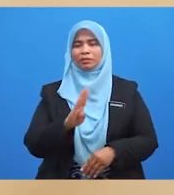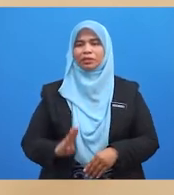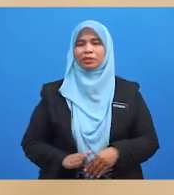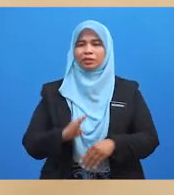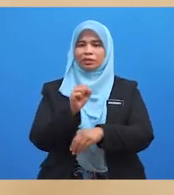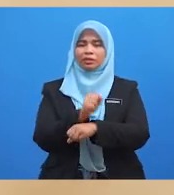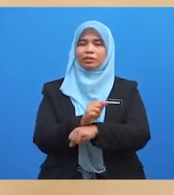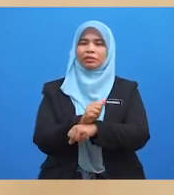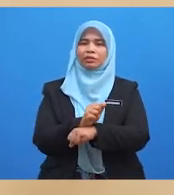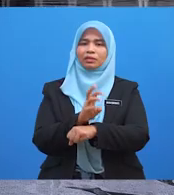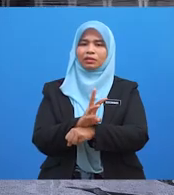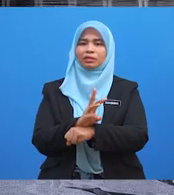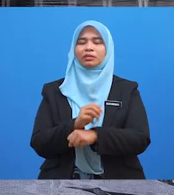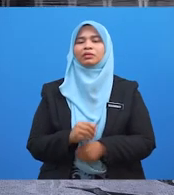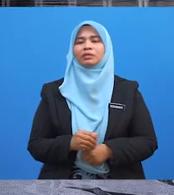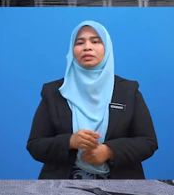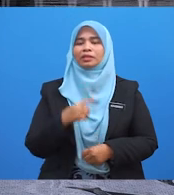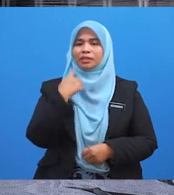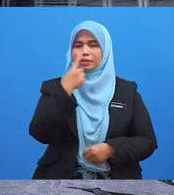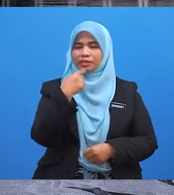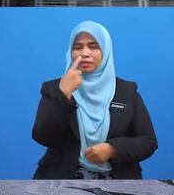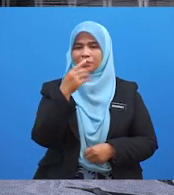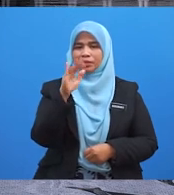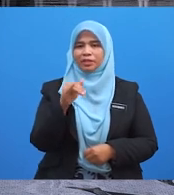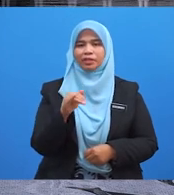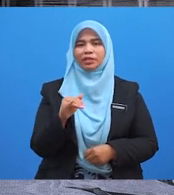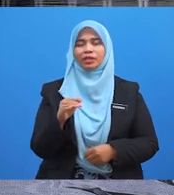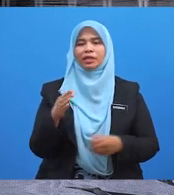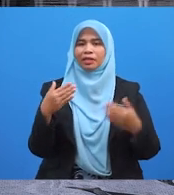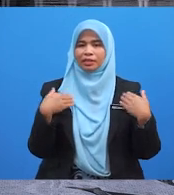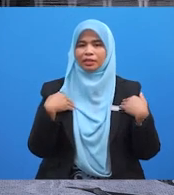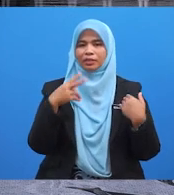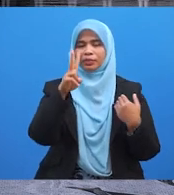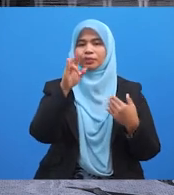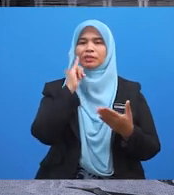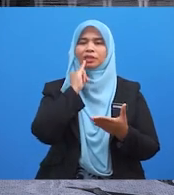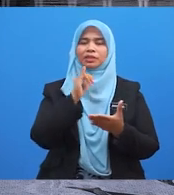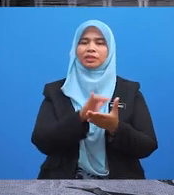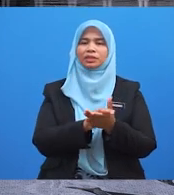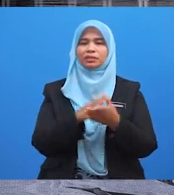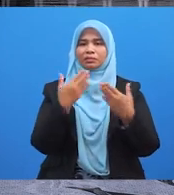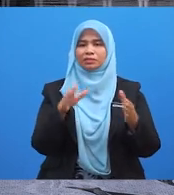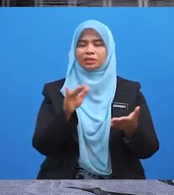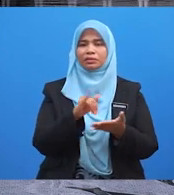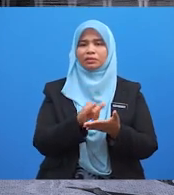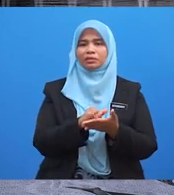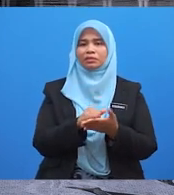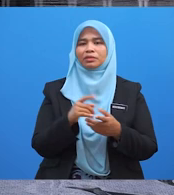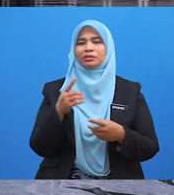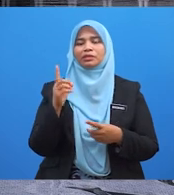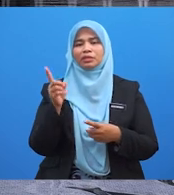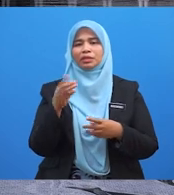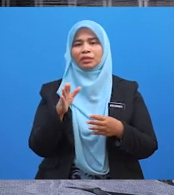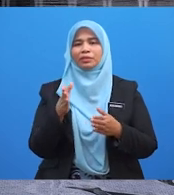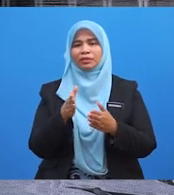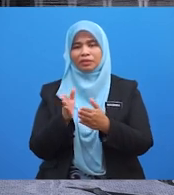bermaksud barang siapa memiliki dua isteri kemudian ia lebih condong